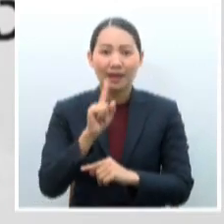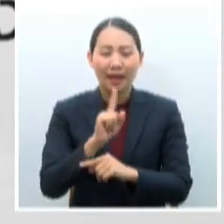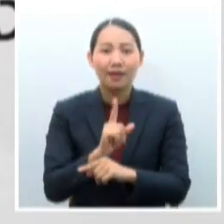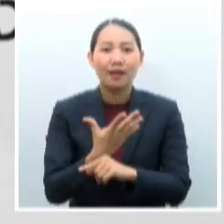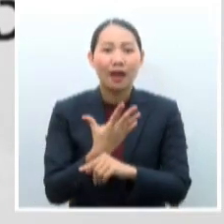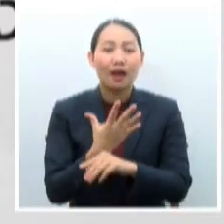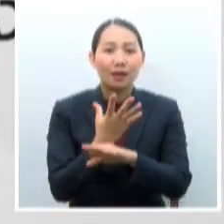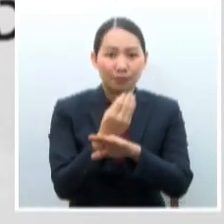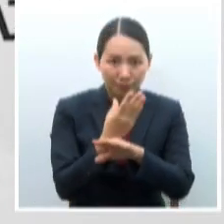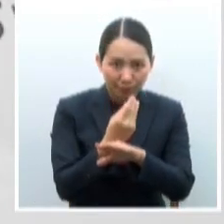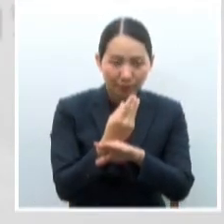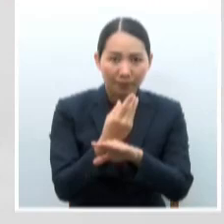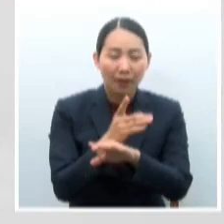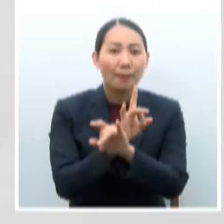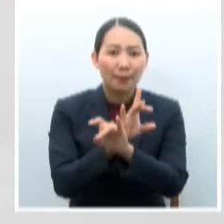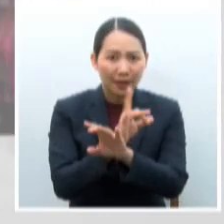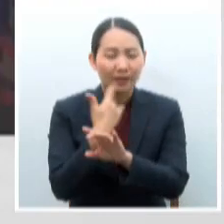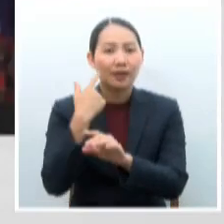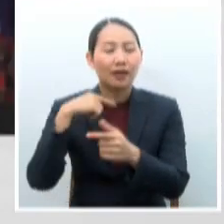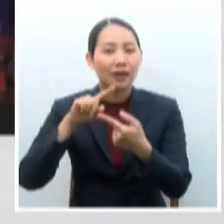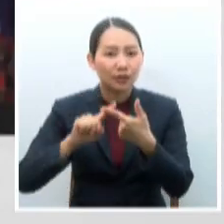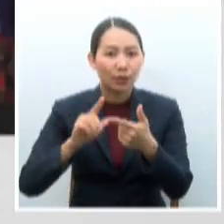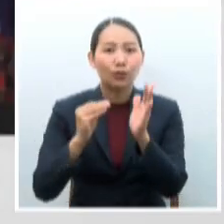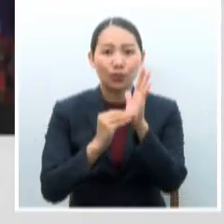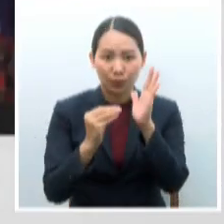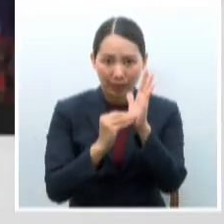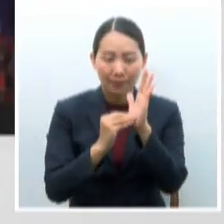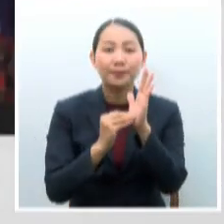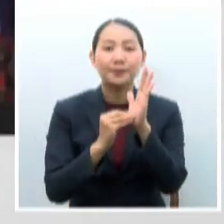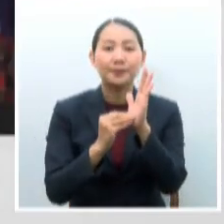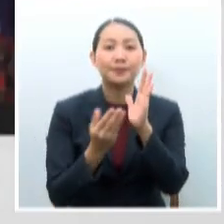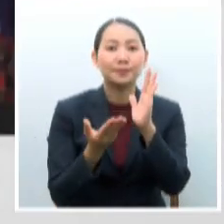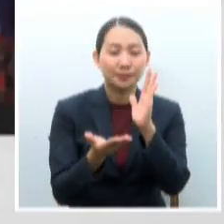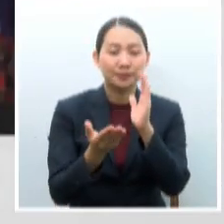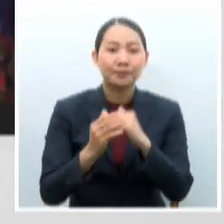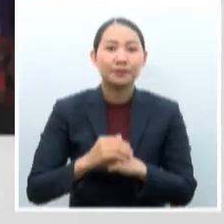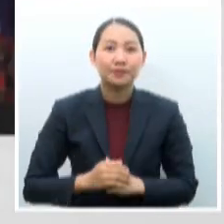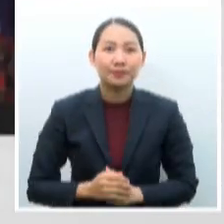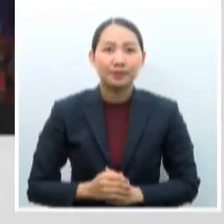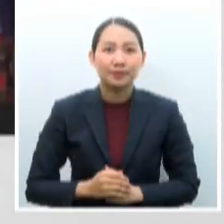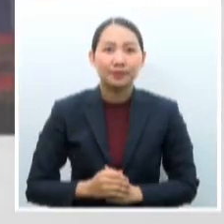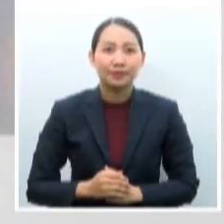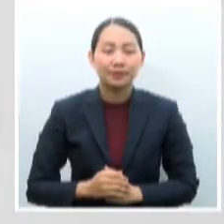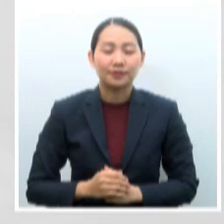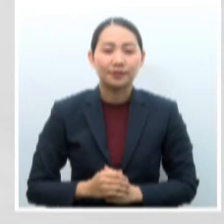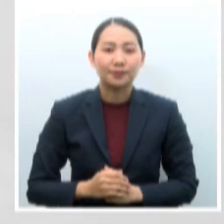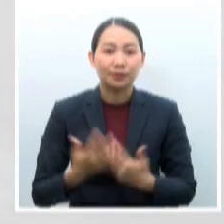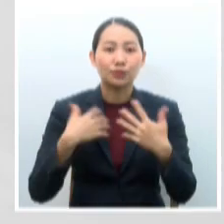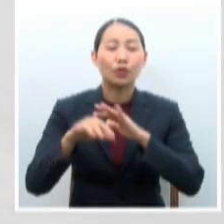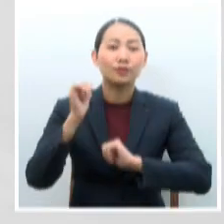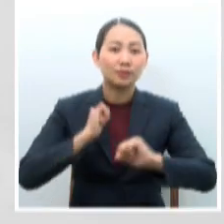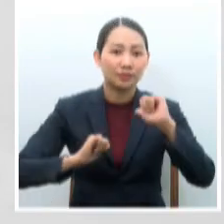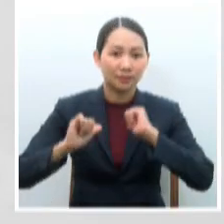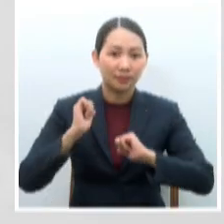3. ร่วมแสดงในงานมหกรรมวัฒนธรรมชนเผ่าร้อยแก่นสารสิน 4. ร่วมแสดงหมอล